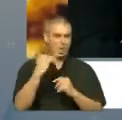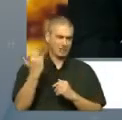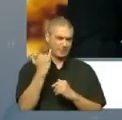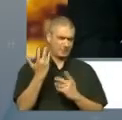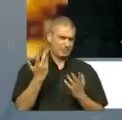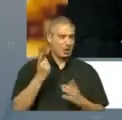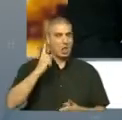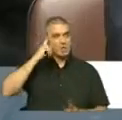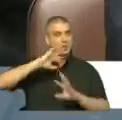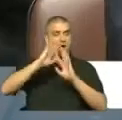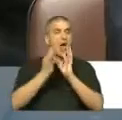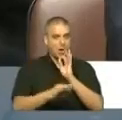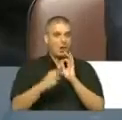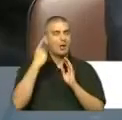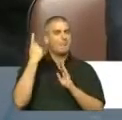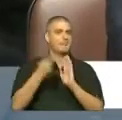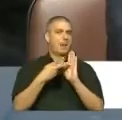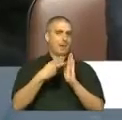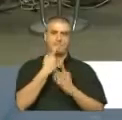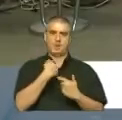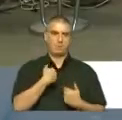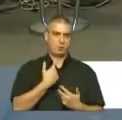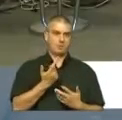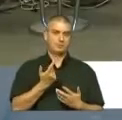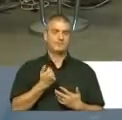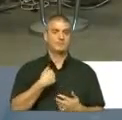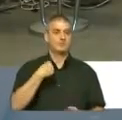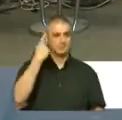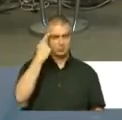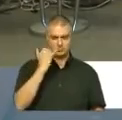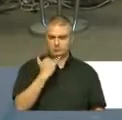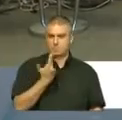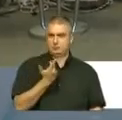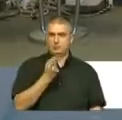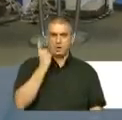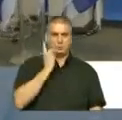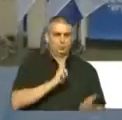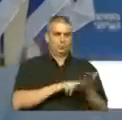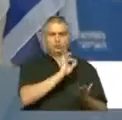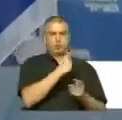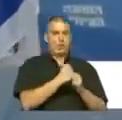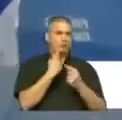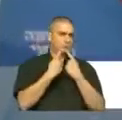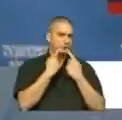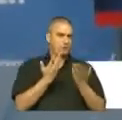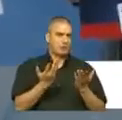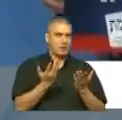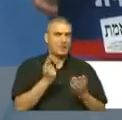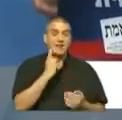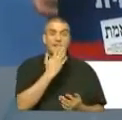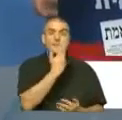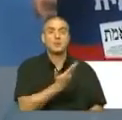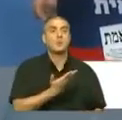כנראה לא ידעתי הכל, ידעתי על זה פעמיים. ואני חושבת שבוודאי שזאת הייתה זכותו לנהל מסע ומתן, אבל כשהוא